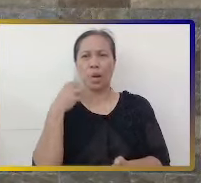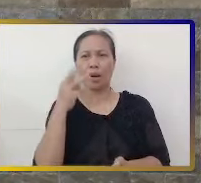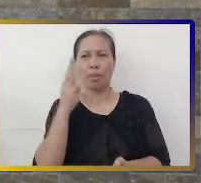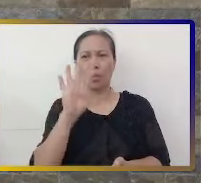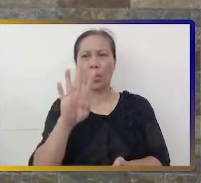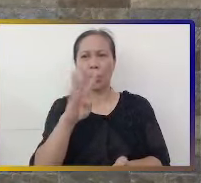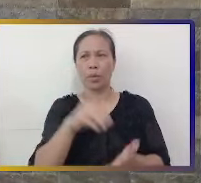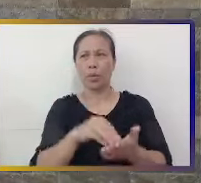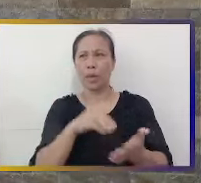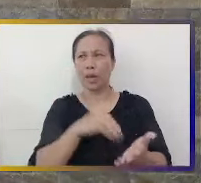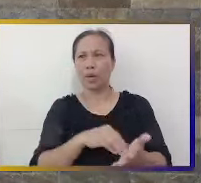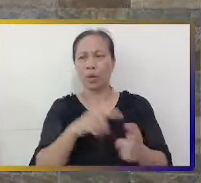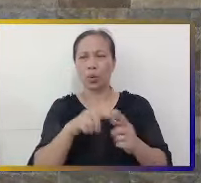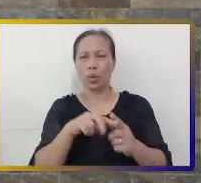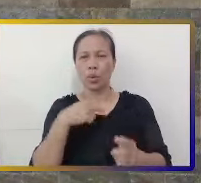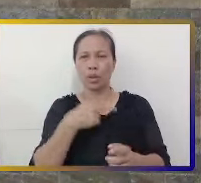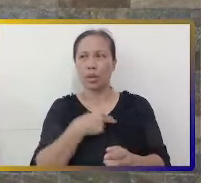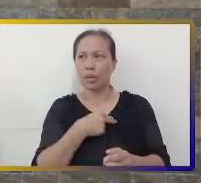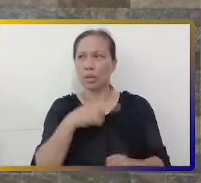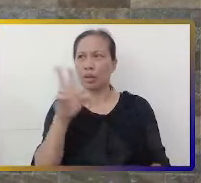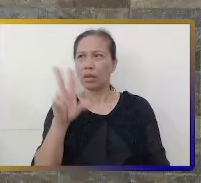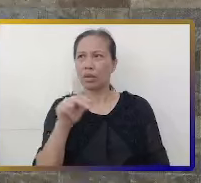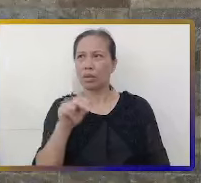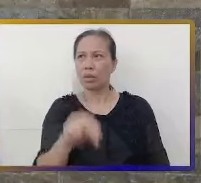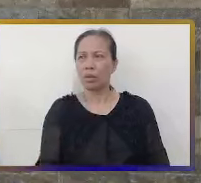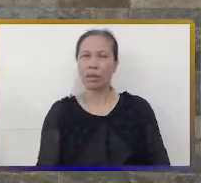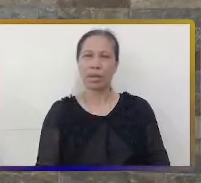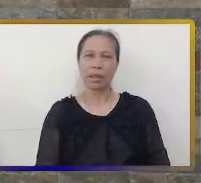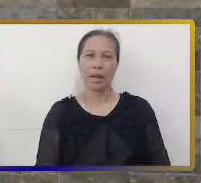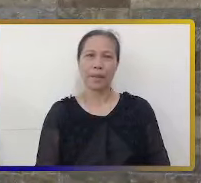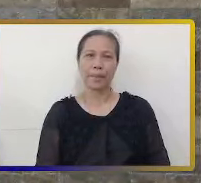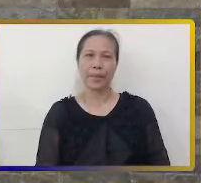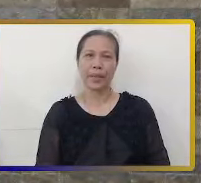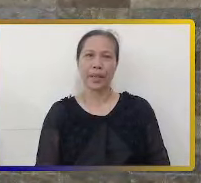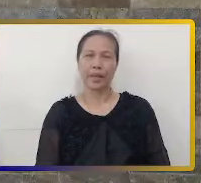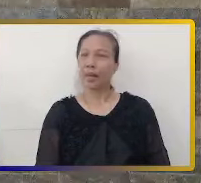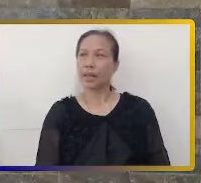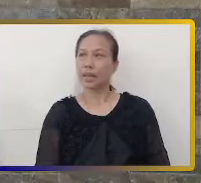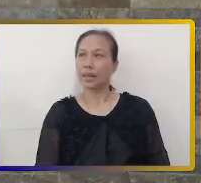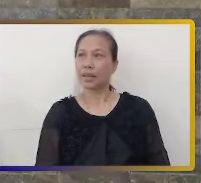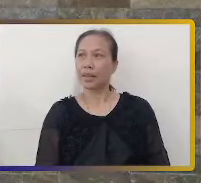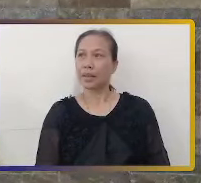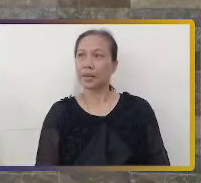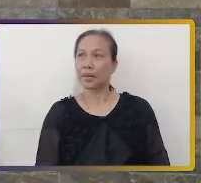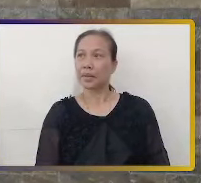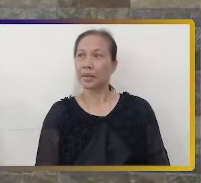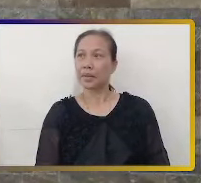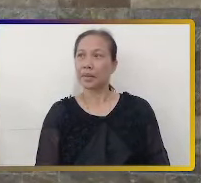wala magbibigay Tay no tayo nbigay tayo mga